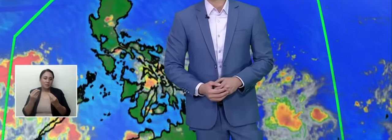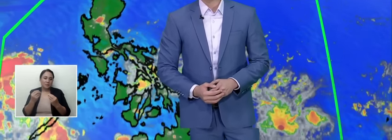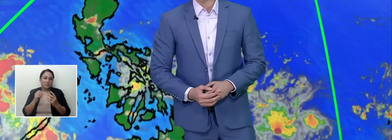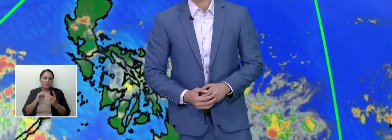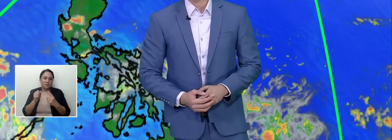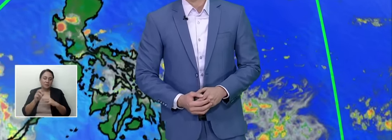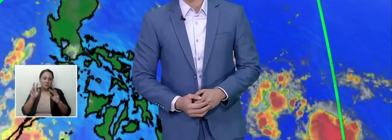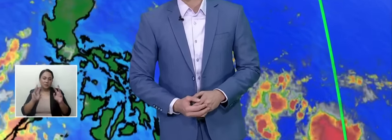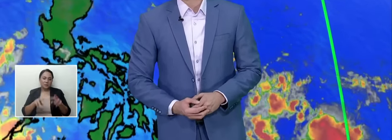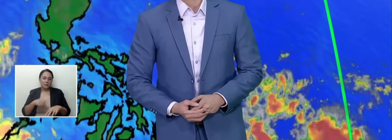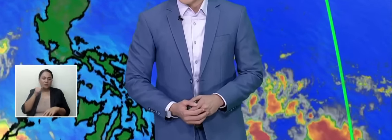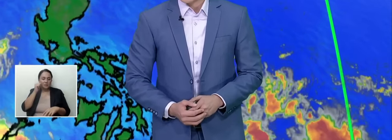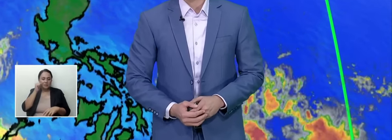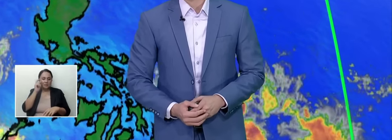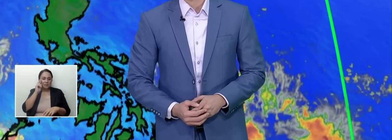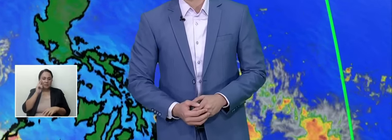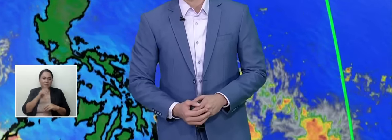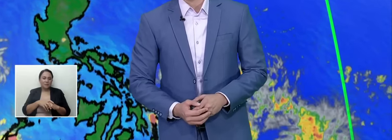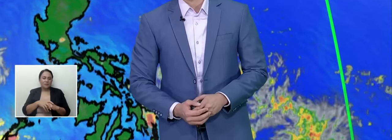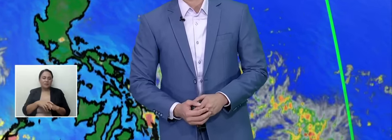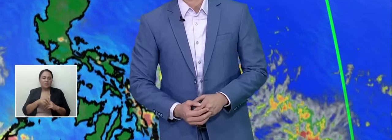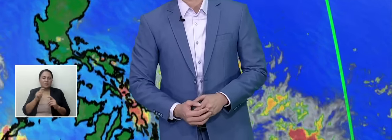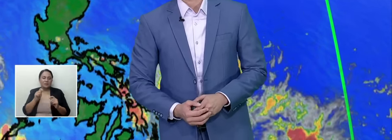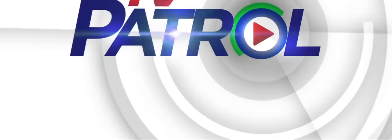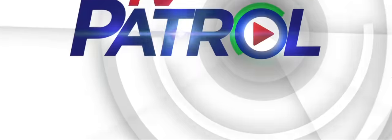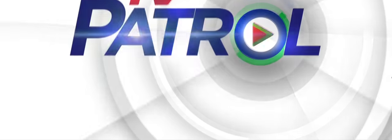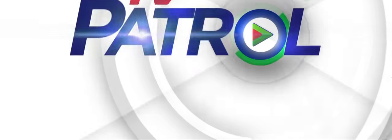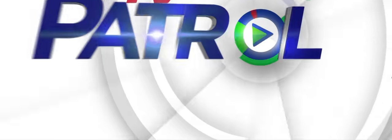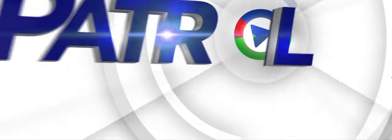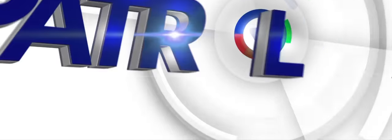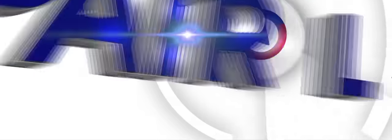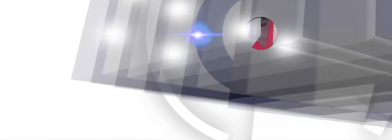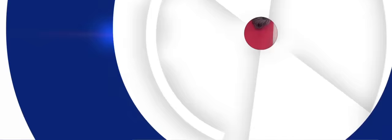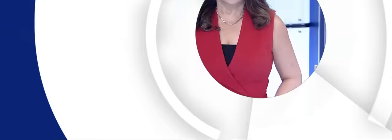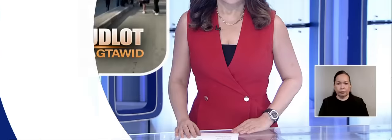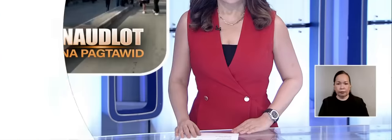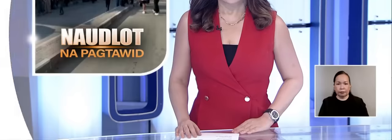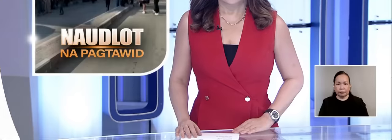panahon. Ako po si Ariel Rojas. Ingat kapamilya!